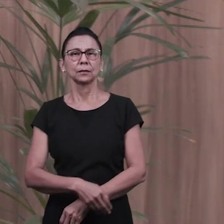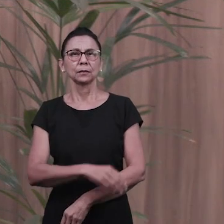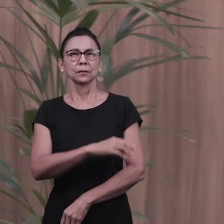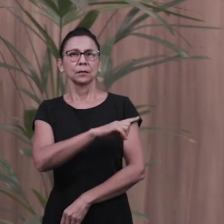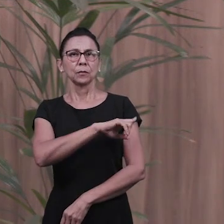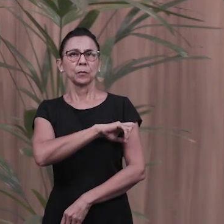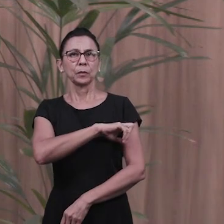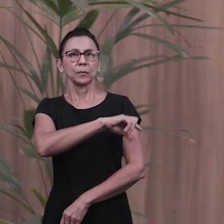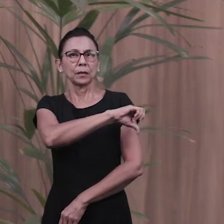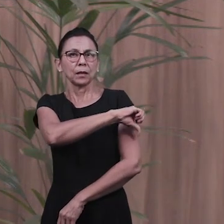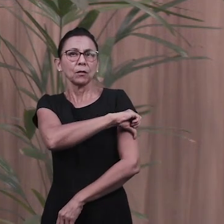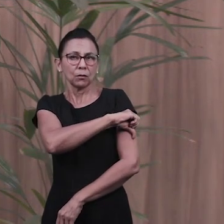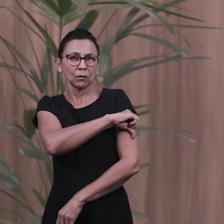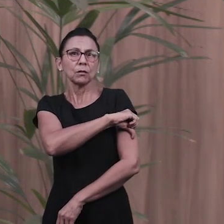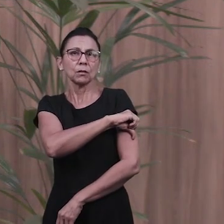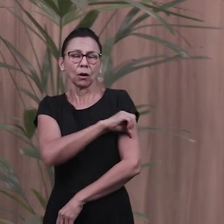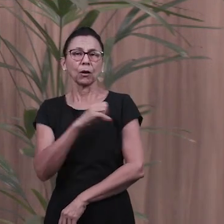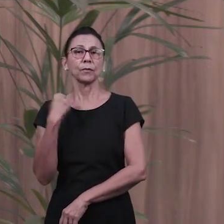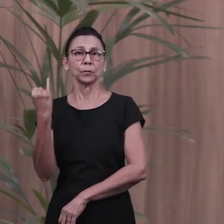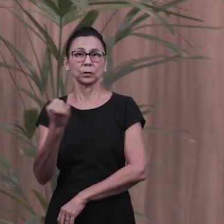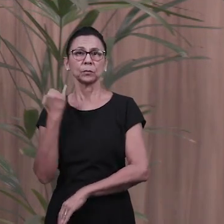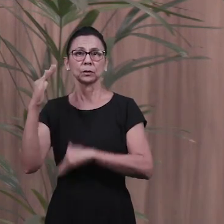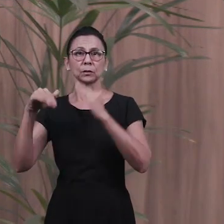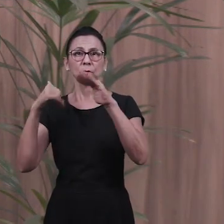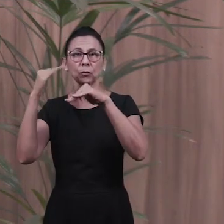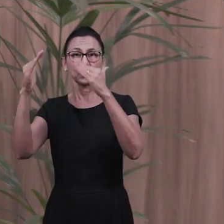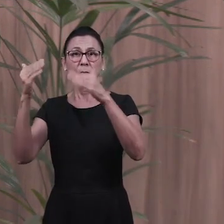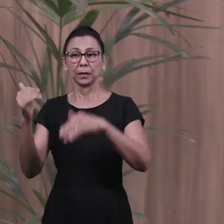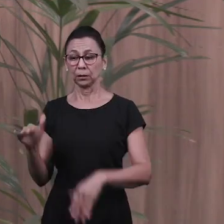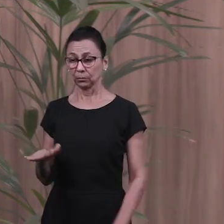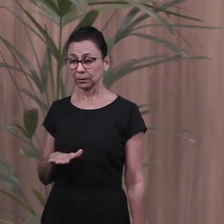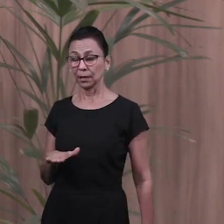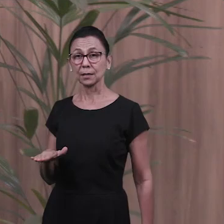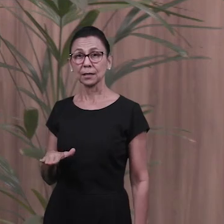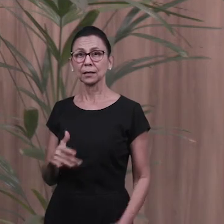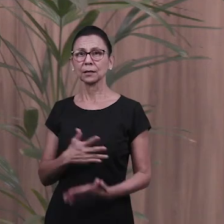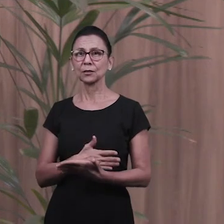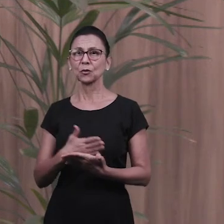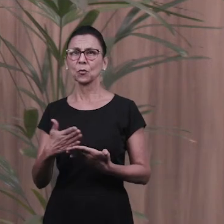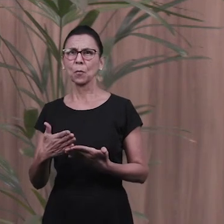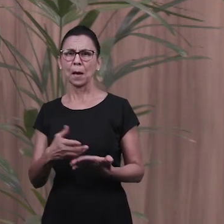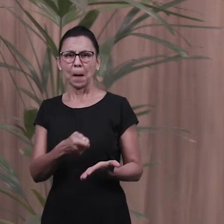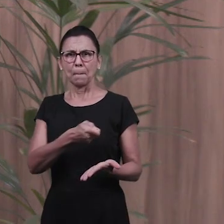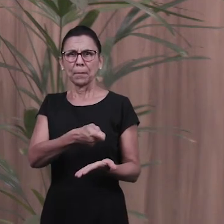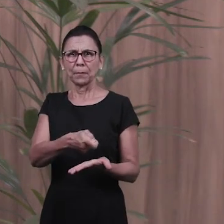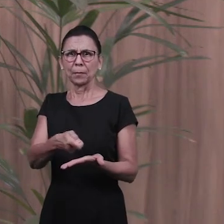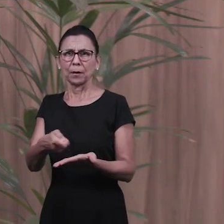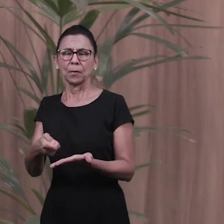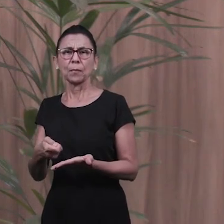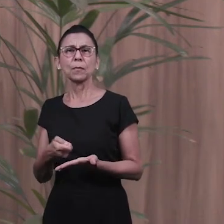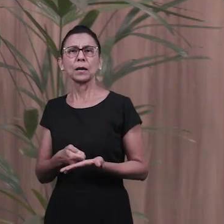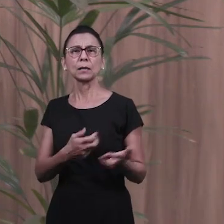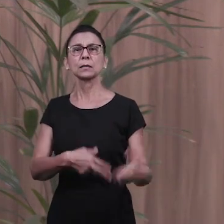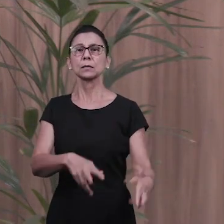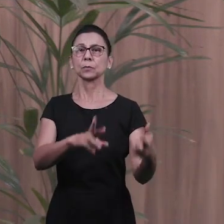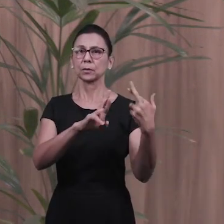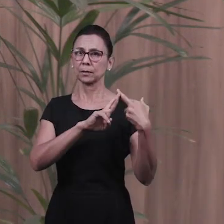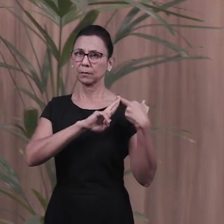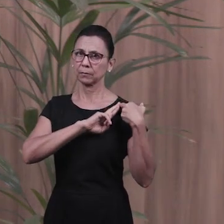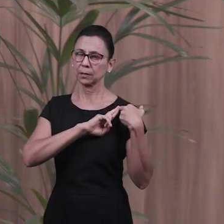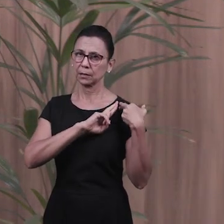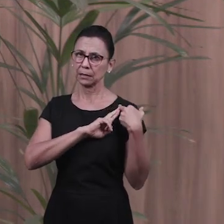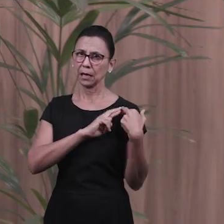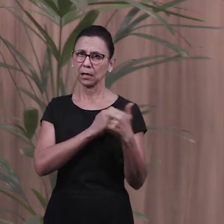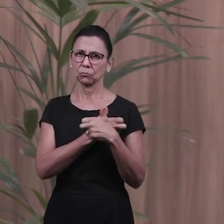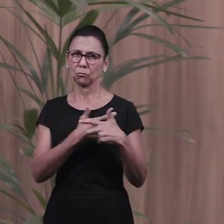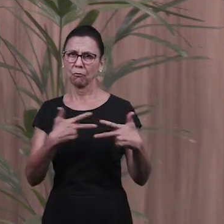un marque important dans le développement des enfants, car il passe à être exigé de nouvelles obligations,